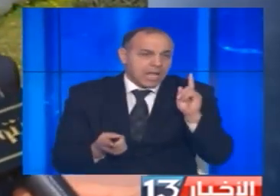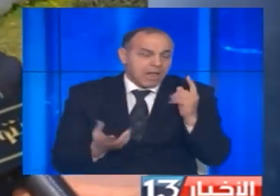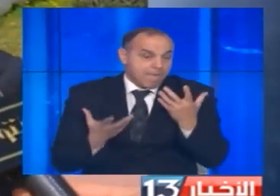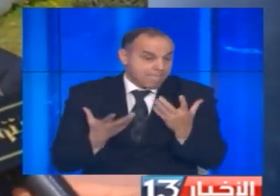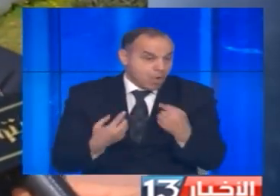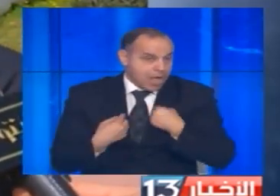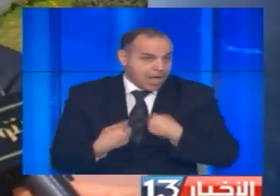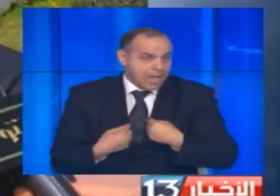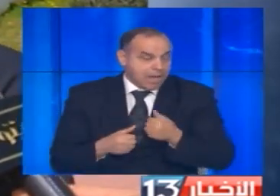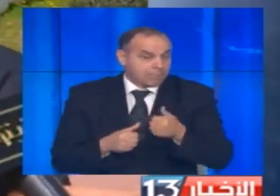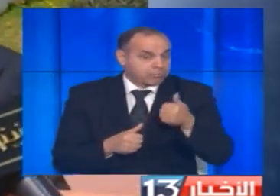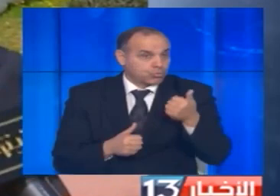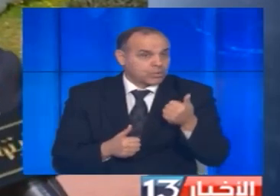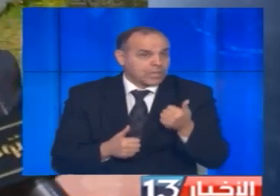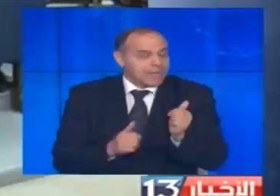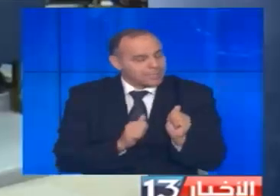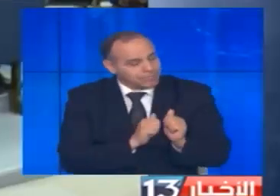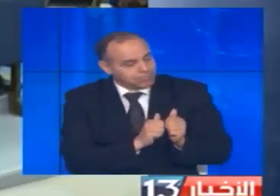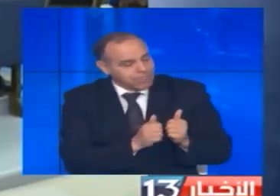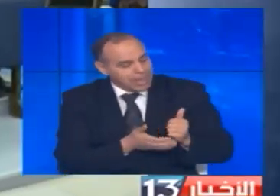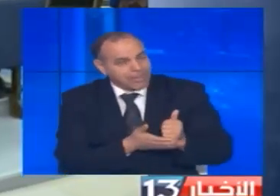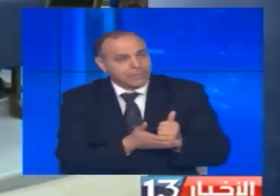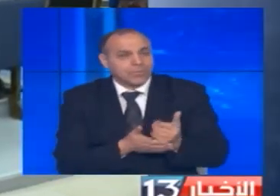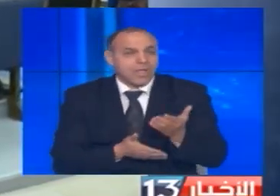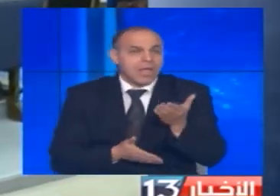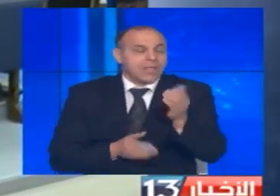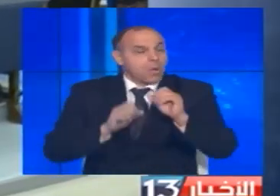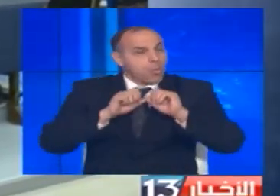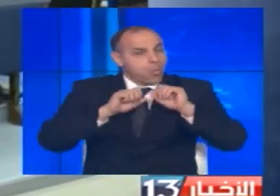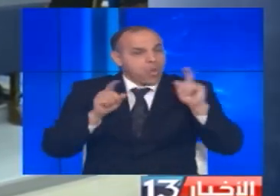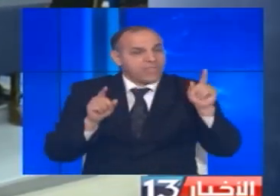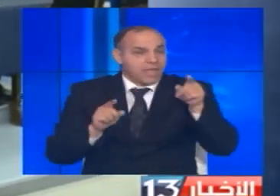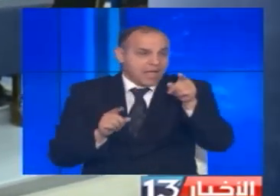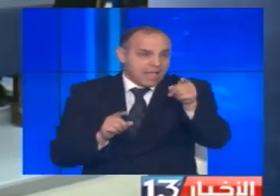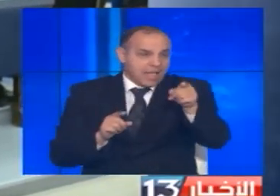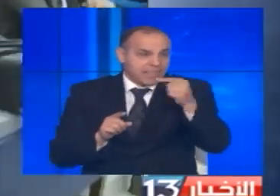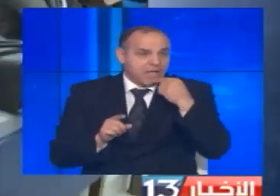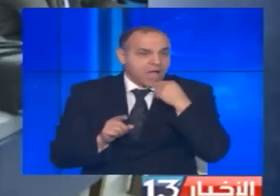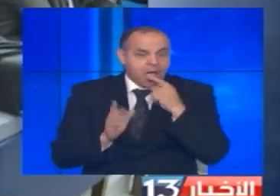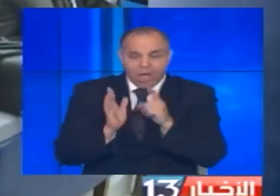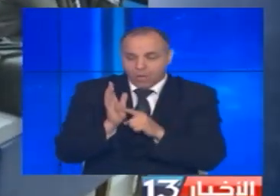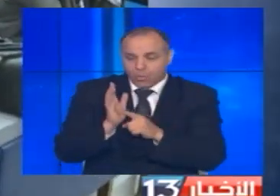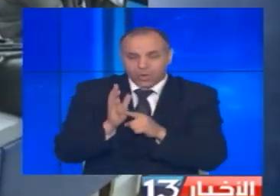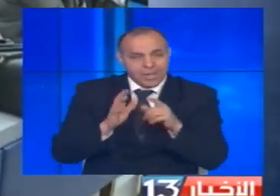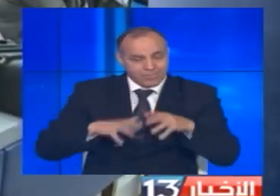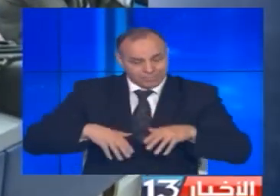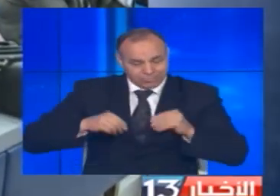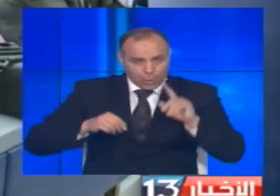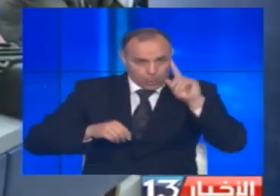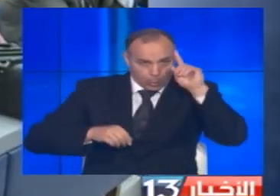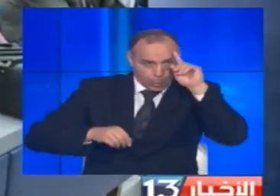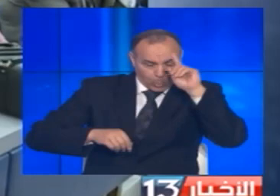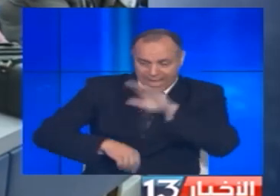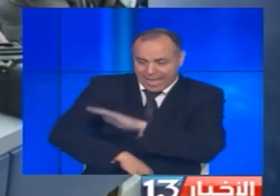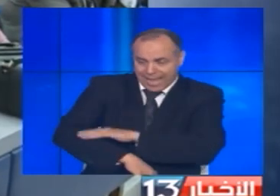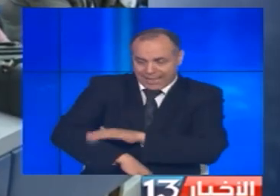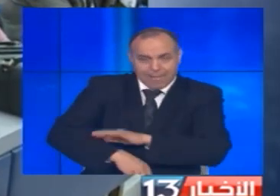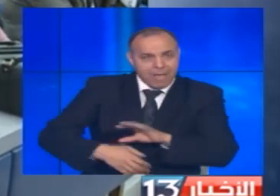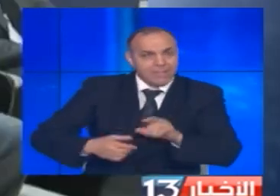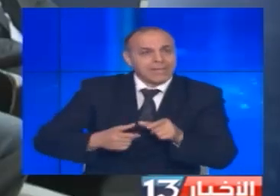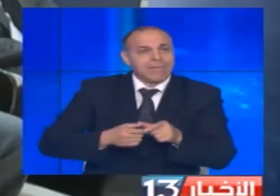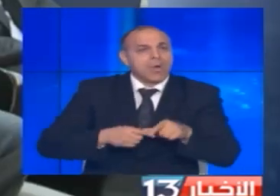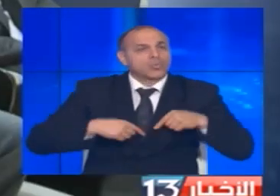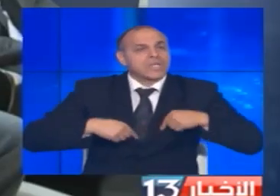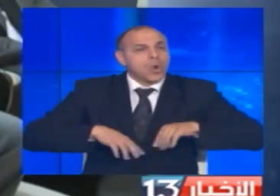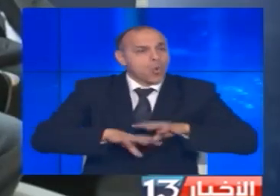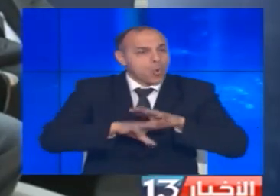اللي نمتازوا بها هي الإحاطة. هذا وقد بيّن توفيق الراجحي أن أحكام قانون المغادرة الاختيارية للأعوان العموميين